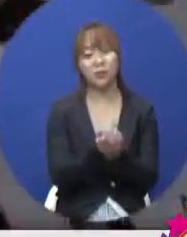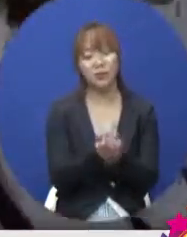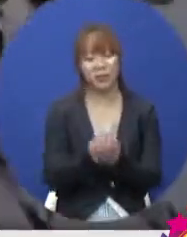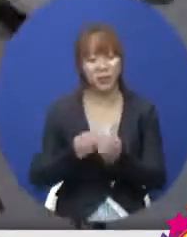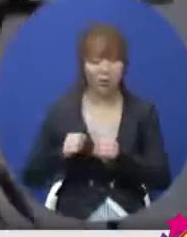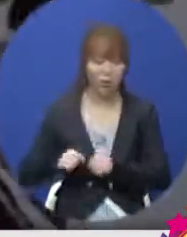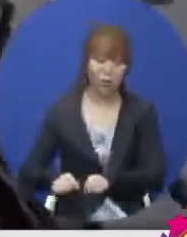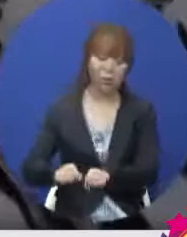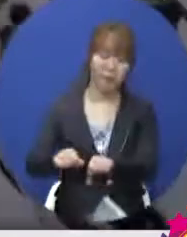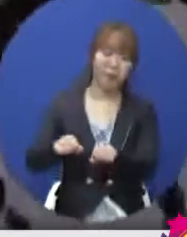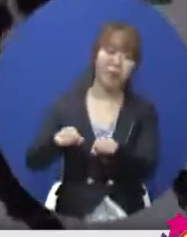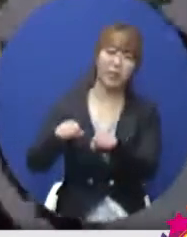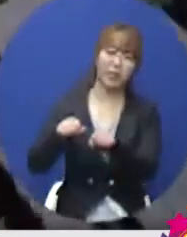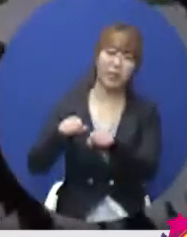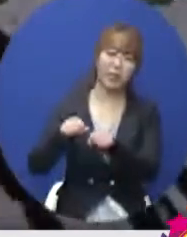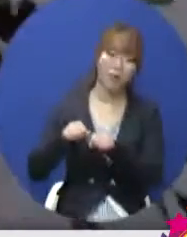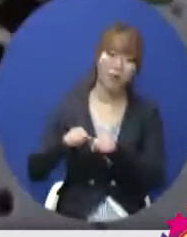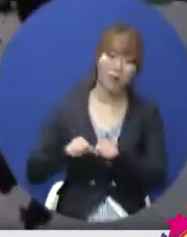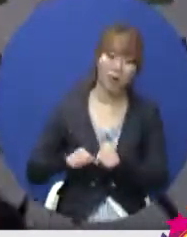노졌던